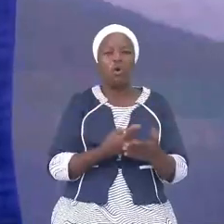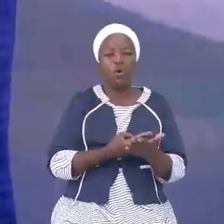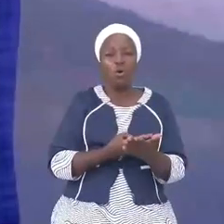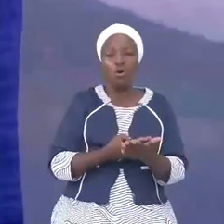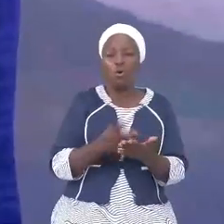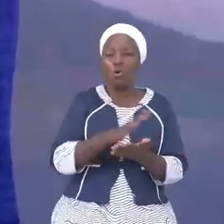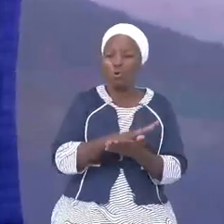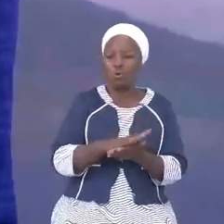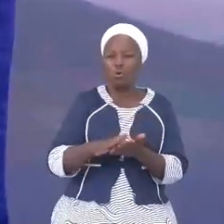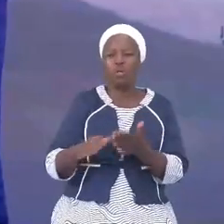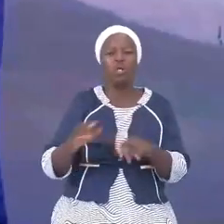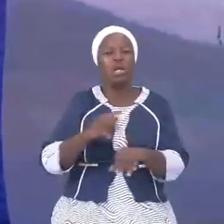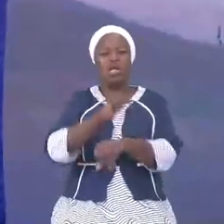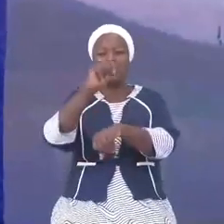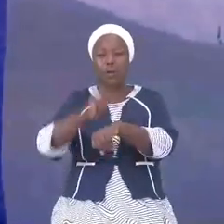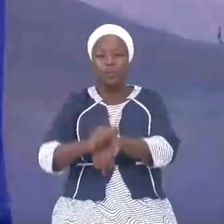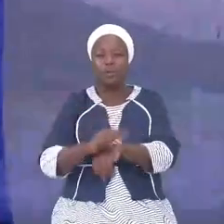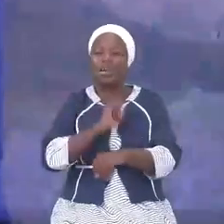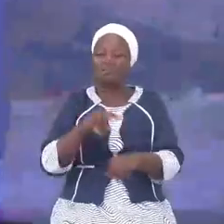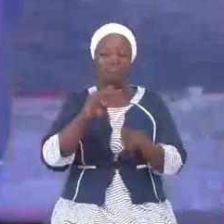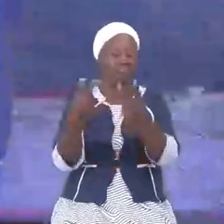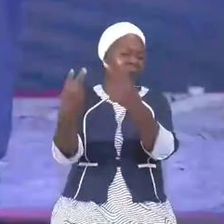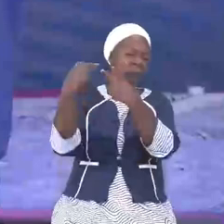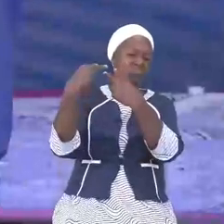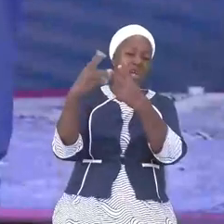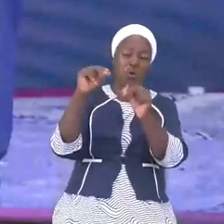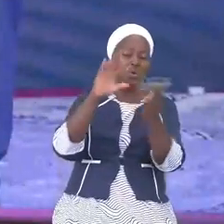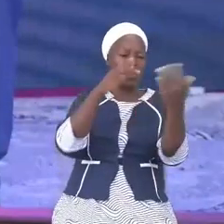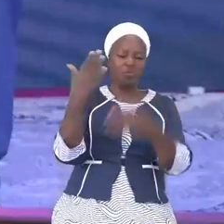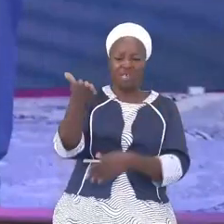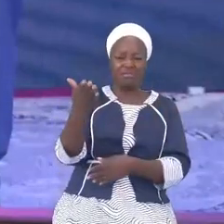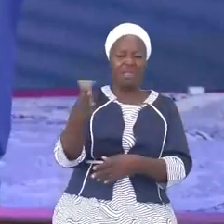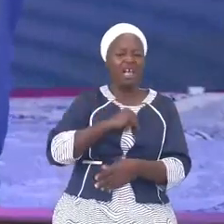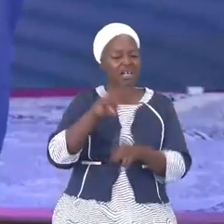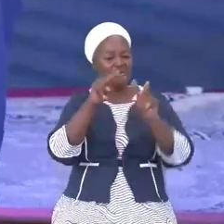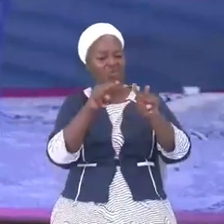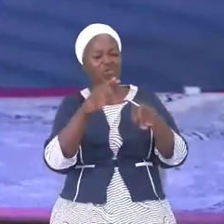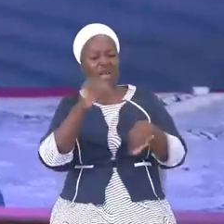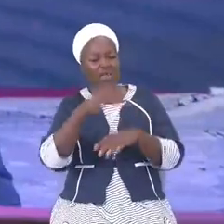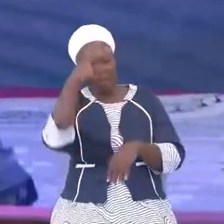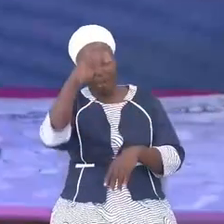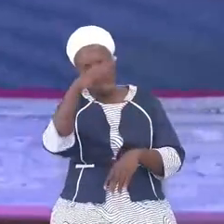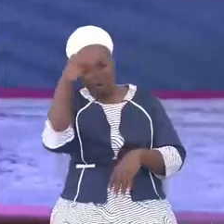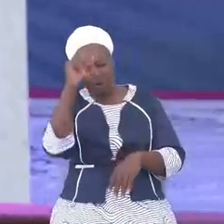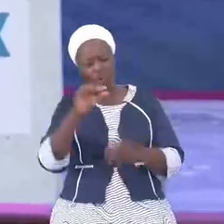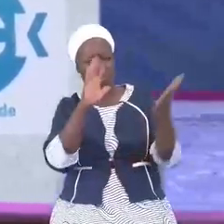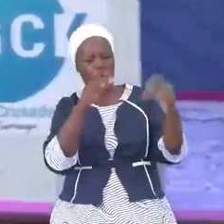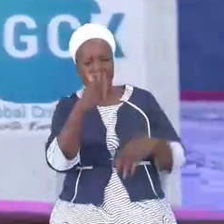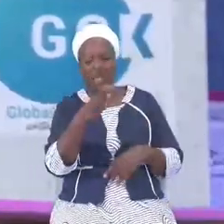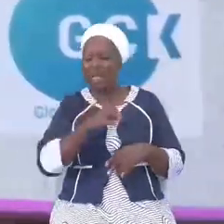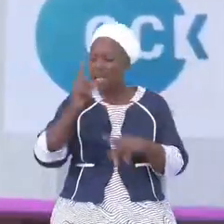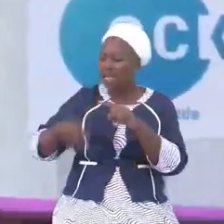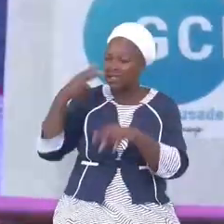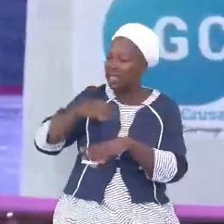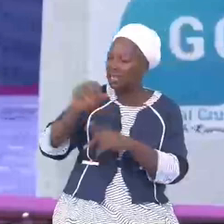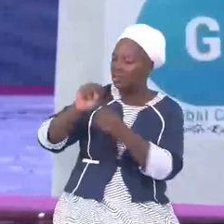Mais je verrai encore ton Saint-Temple. Je ne peux pas regarder en arrière, il n'y a pas d'espoir. Je ne peux pas regarder l'homme, il n'y a pas d'espoir. Je ne peux pas regarder une situation donnée, il n'y a pas